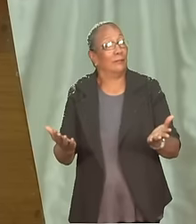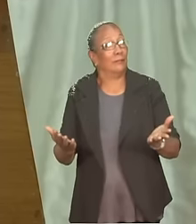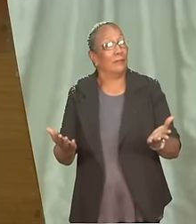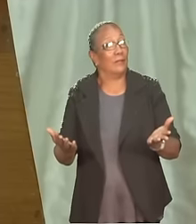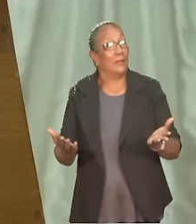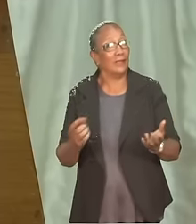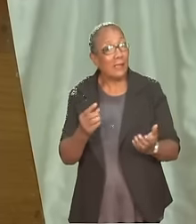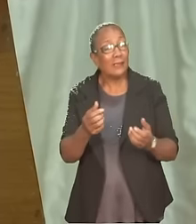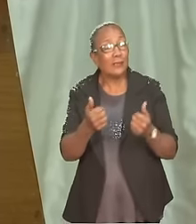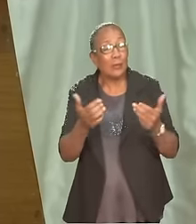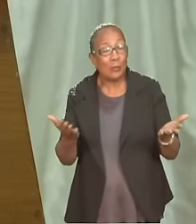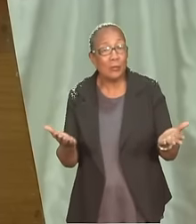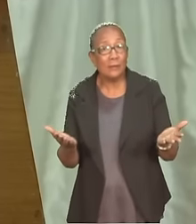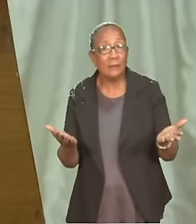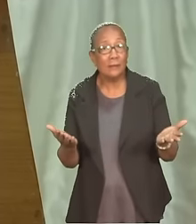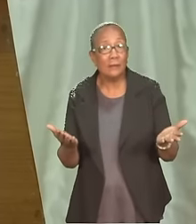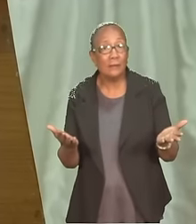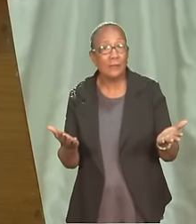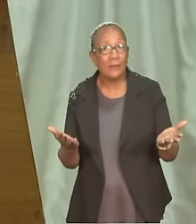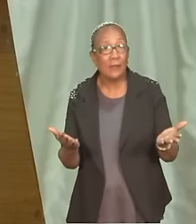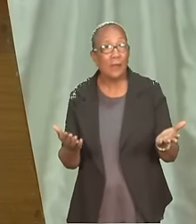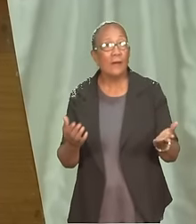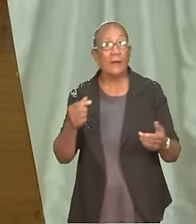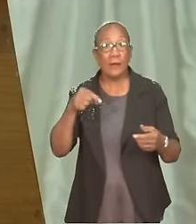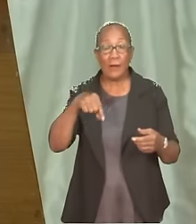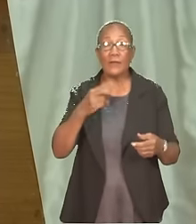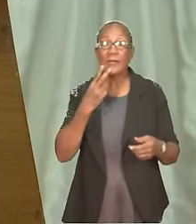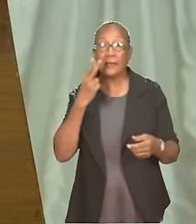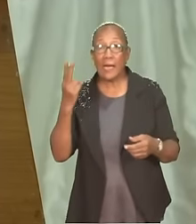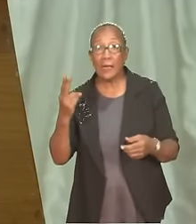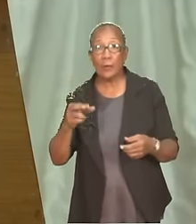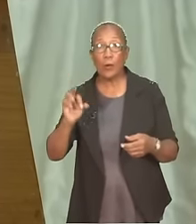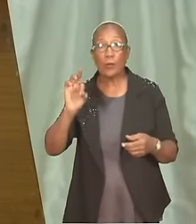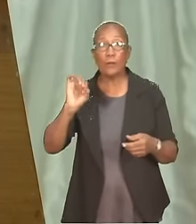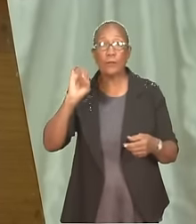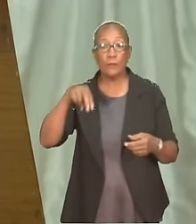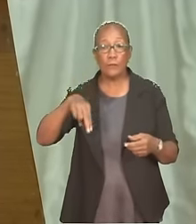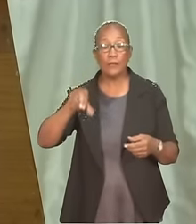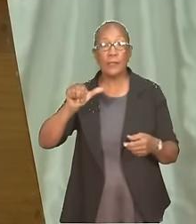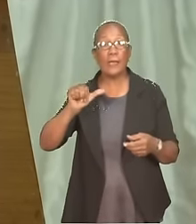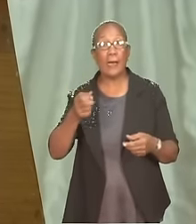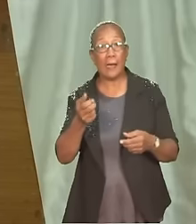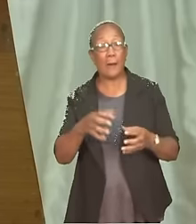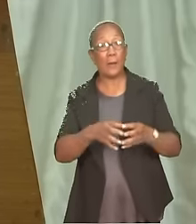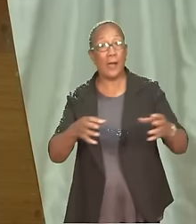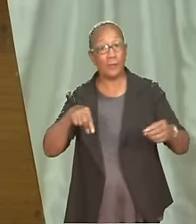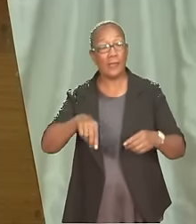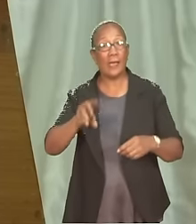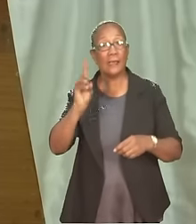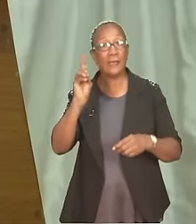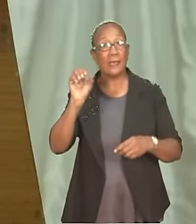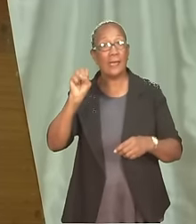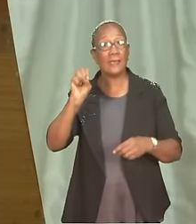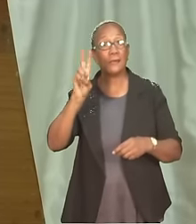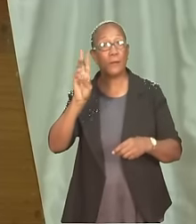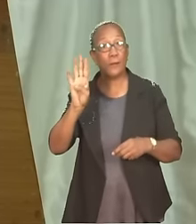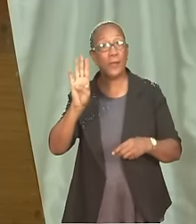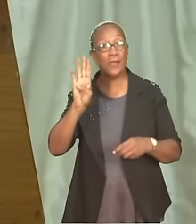Hoeveel mensen weten dat? Gaat u vandaag bij Finabank? Gaat u vandaag bij DSB?